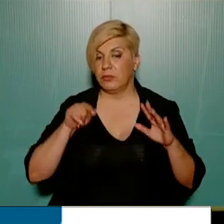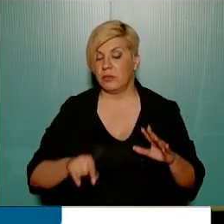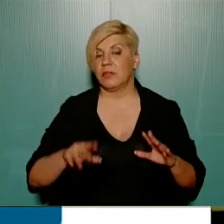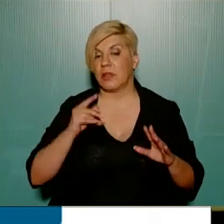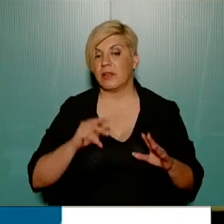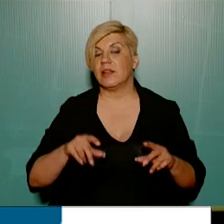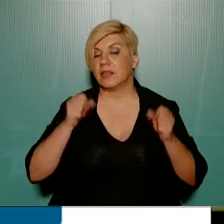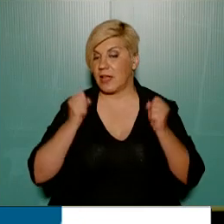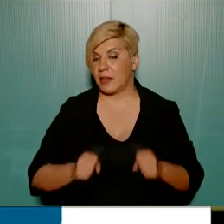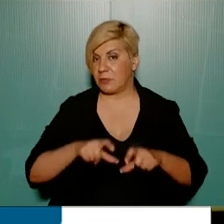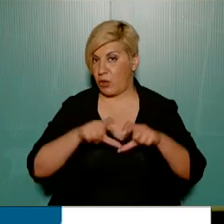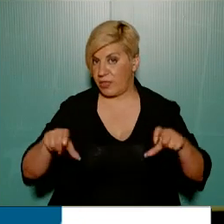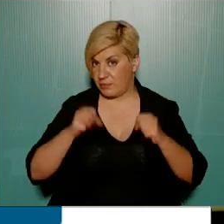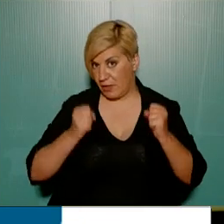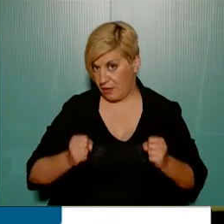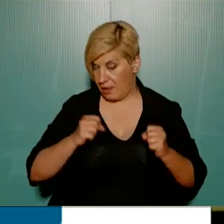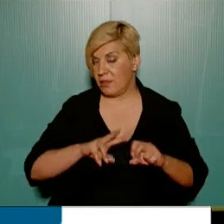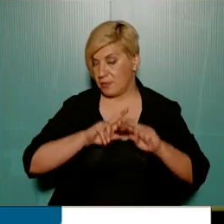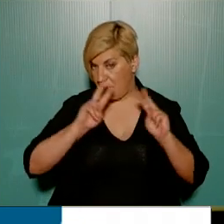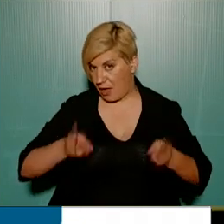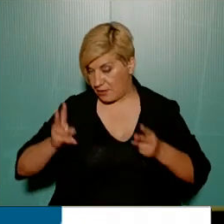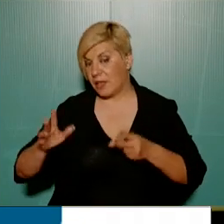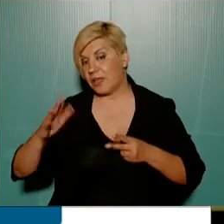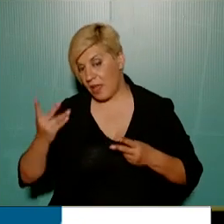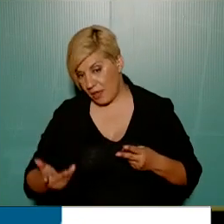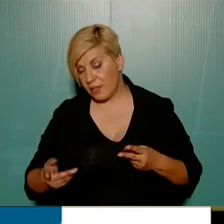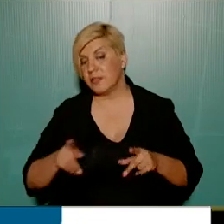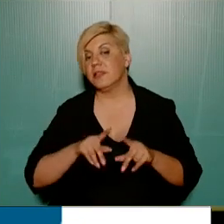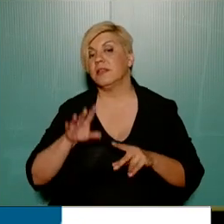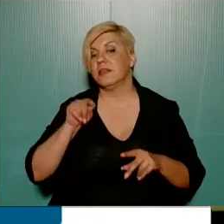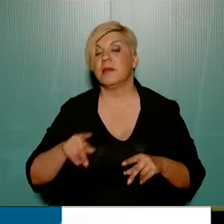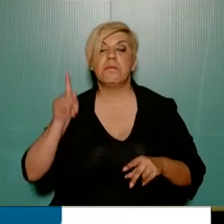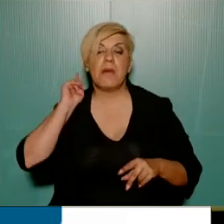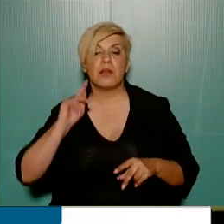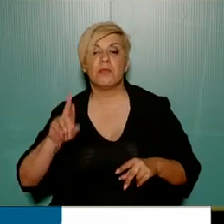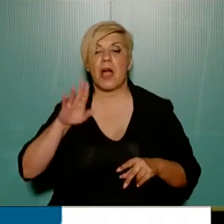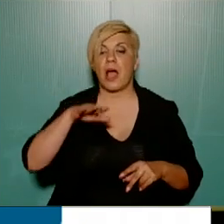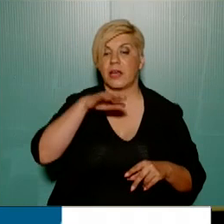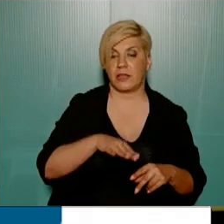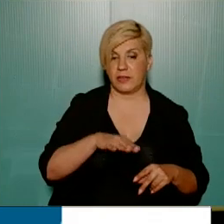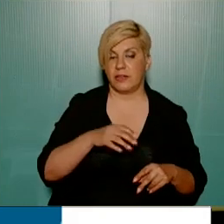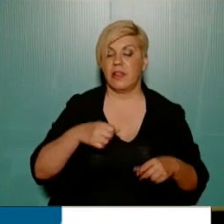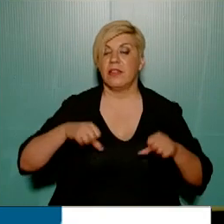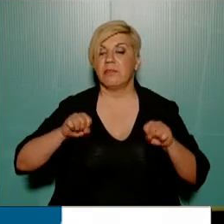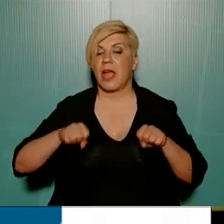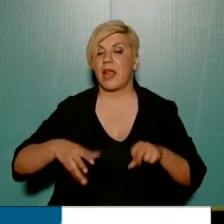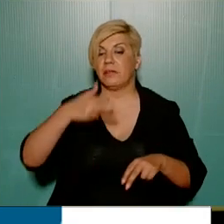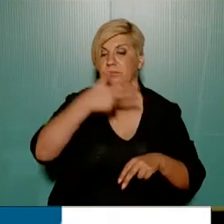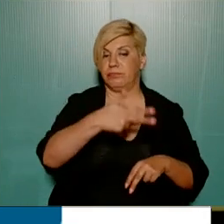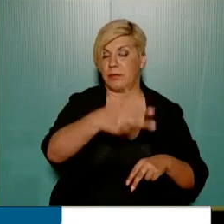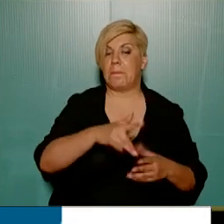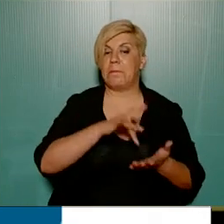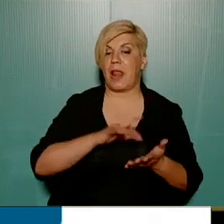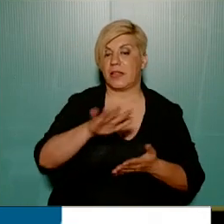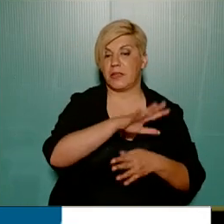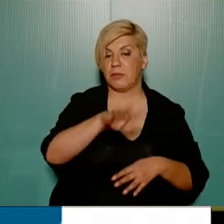αφορά τα τραπεζοκαθίσματα, όσο δε και στη σχέση παράνομων σταθμεύσεων οχημάτων και δικύκλων, ειδικά σε πλατείες